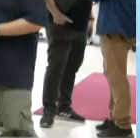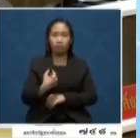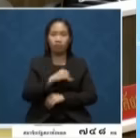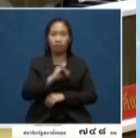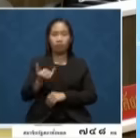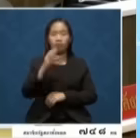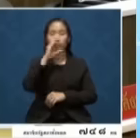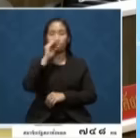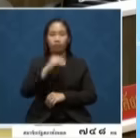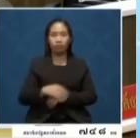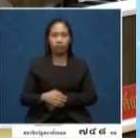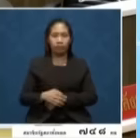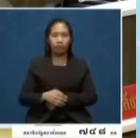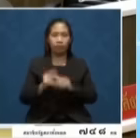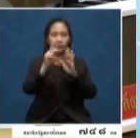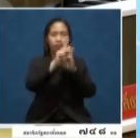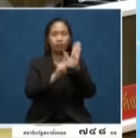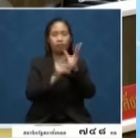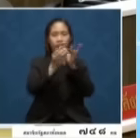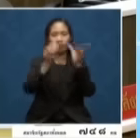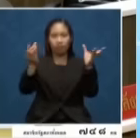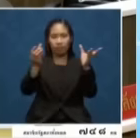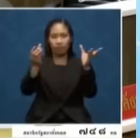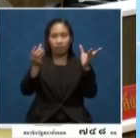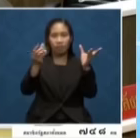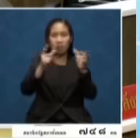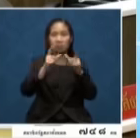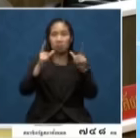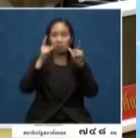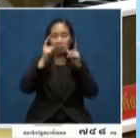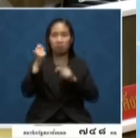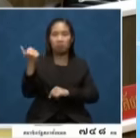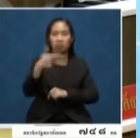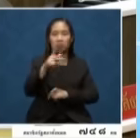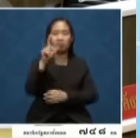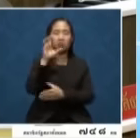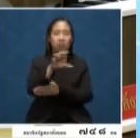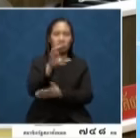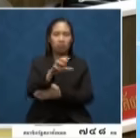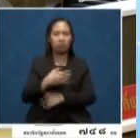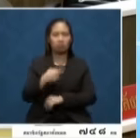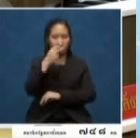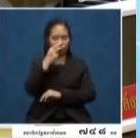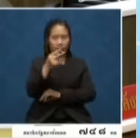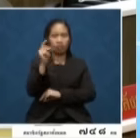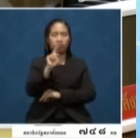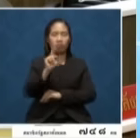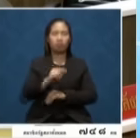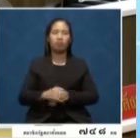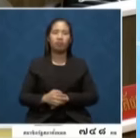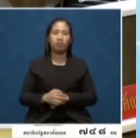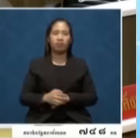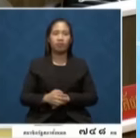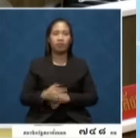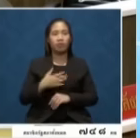พลิกขั้วเลยการแต่พักอันนี้เปลี่ยนไปแล้วเป็นกลับมาเป็นขั้วทางฝั่งลุงป้อมเนี่ยมีภูมิใจไทยมี